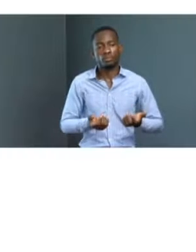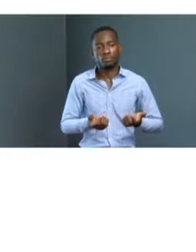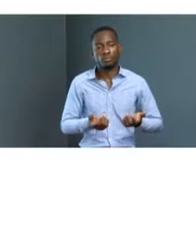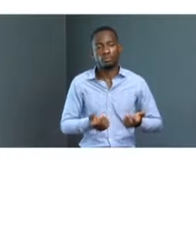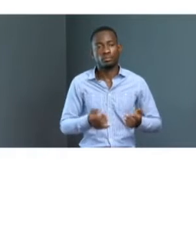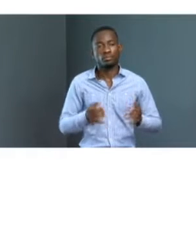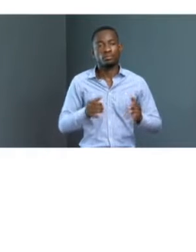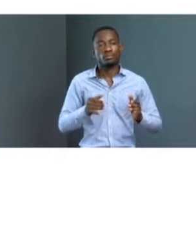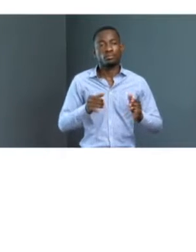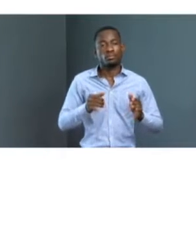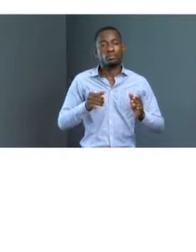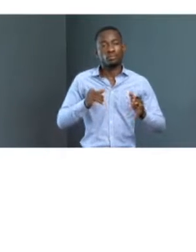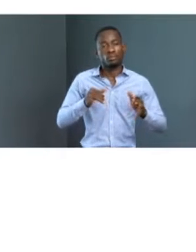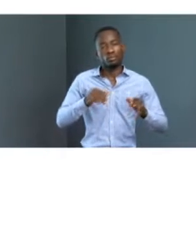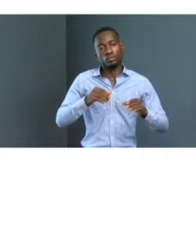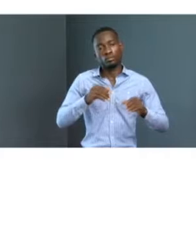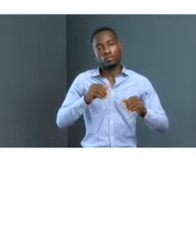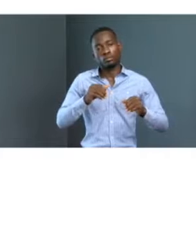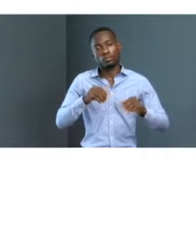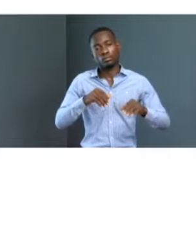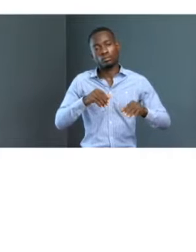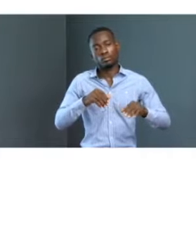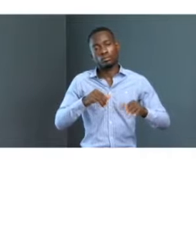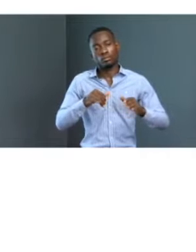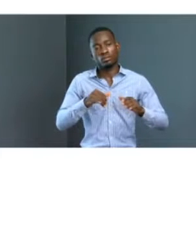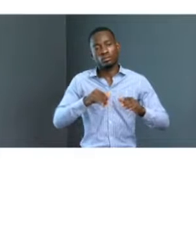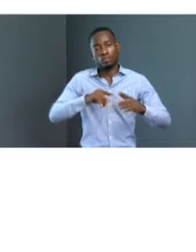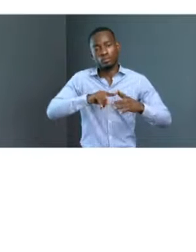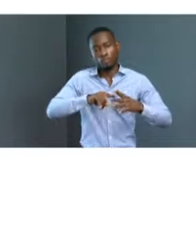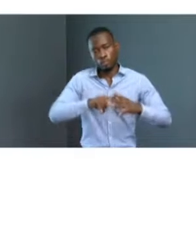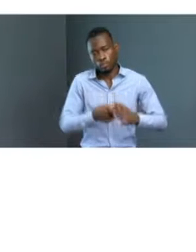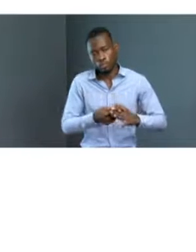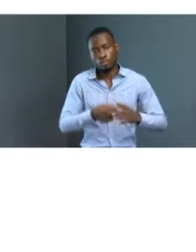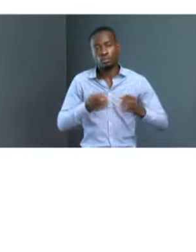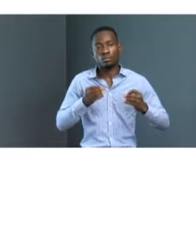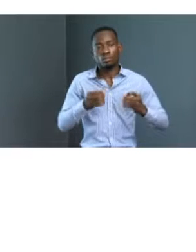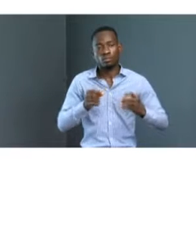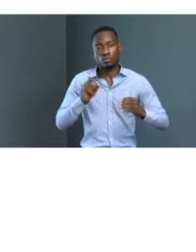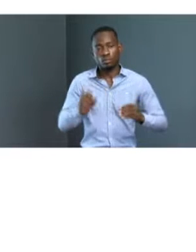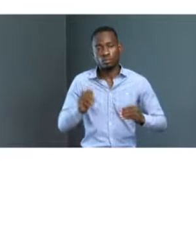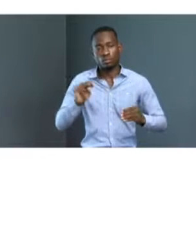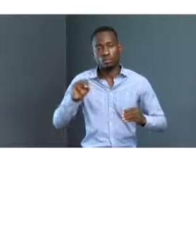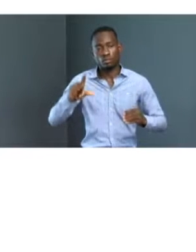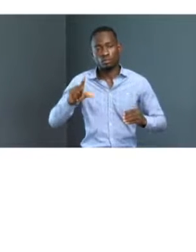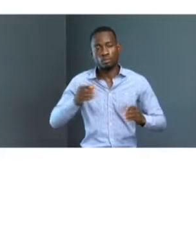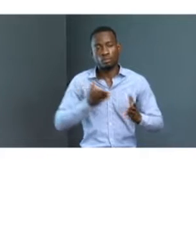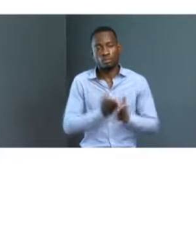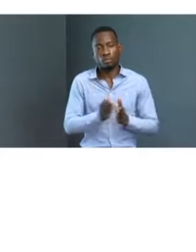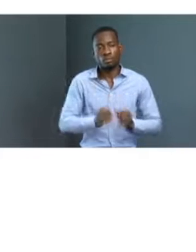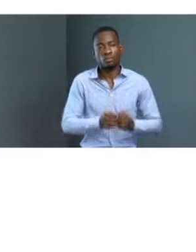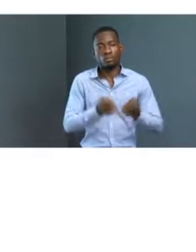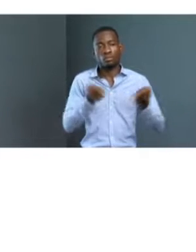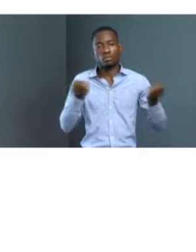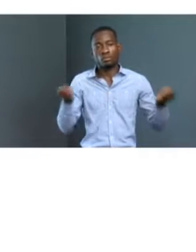Cette biosynthèse ou autoreproduction de l'ADN débute en plusieurs points de la molécule par ouverture